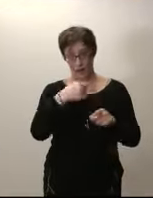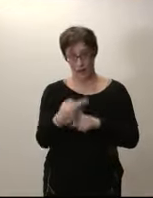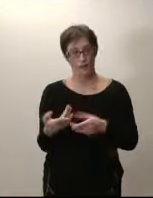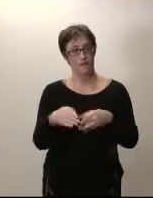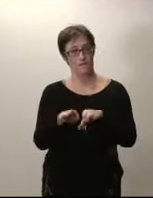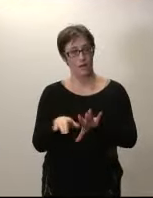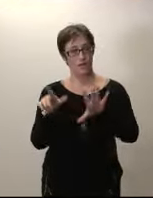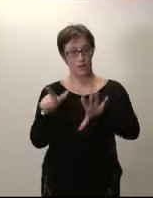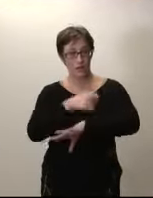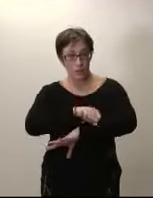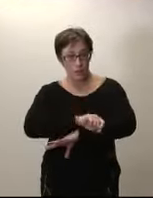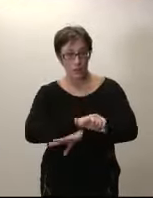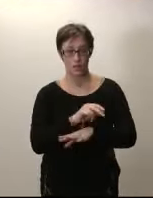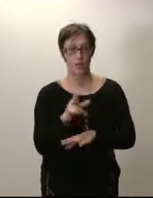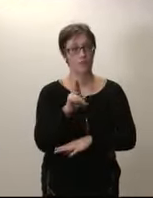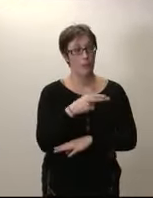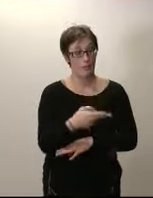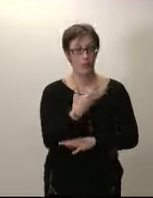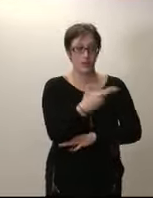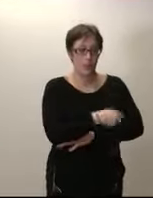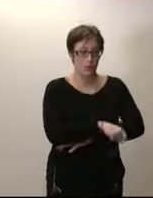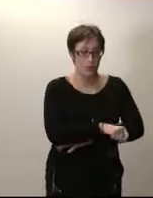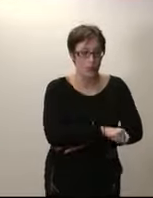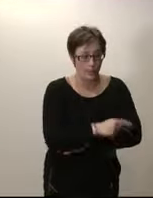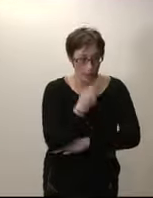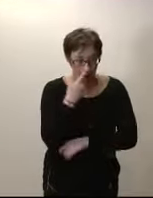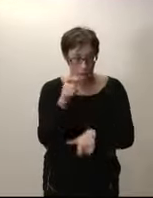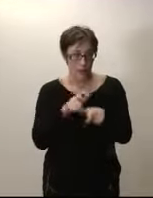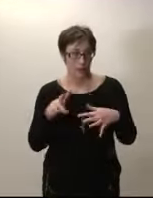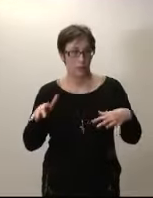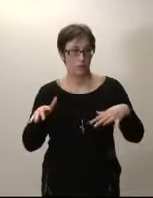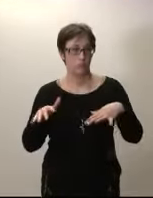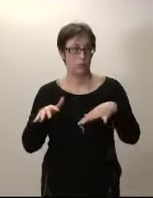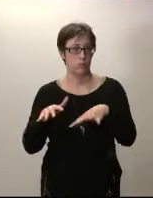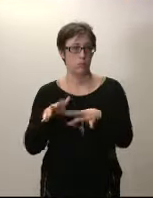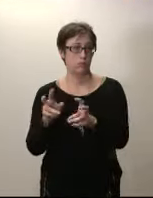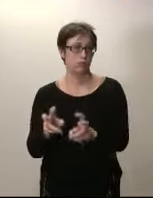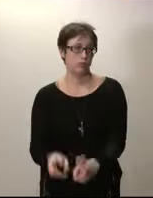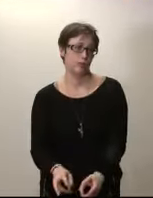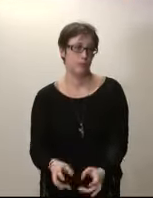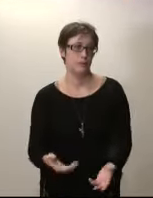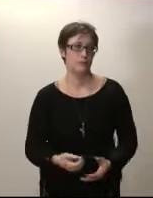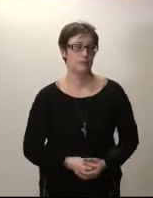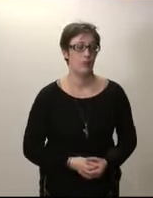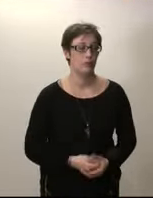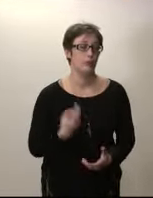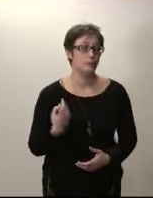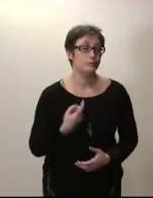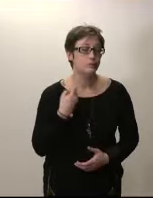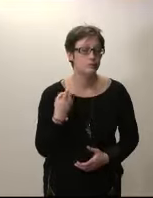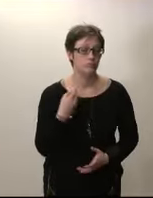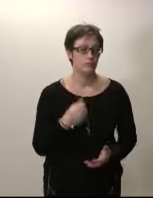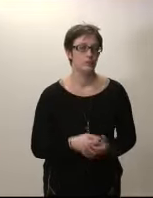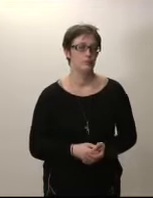ça ne va pas accentuer aussi la baisse de fréquentation de la Scala. Voilà, bon, deux petites remarques. Sur l'investissement,